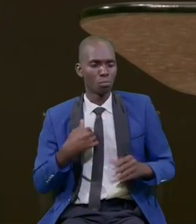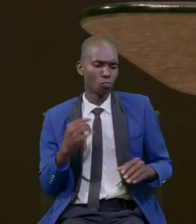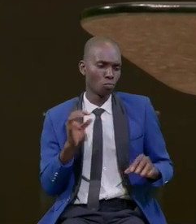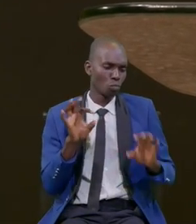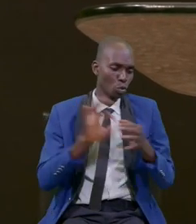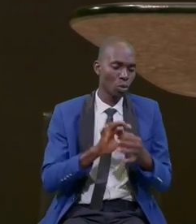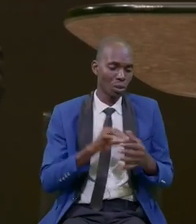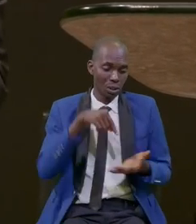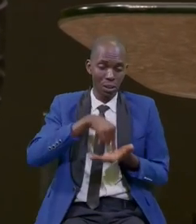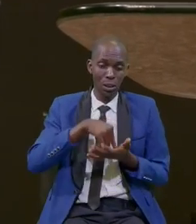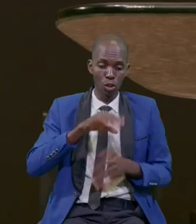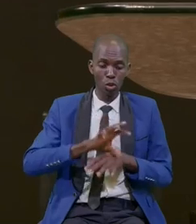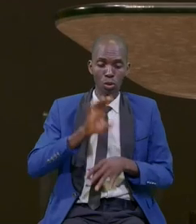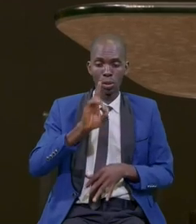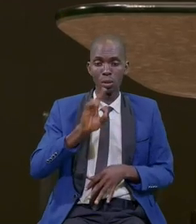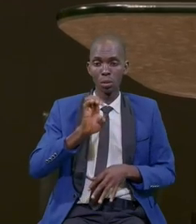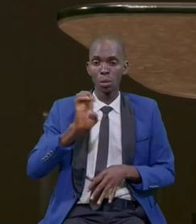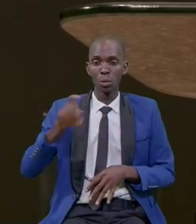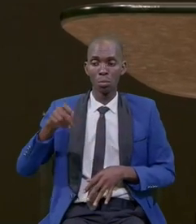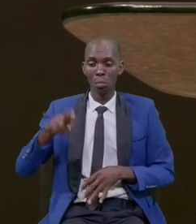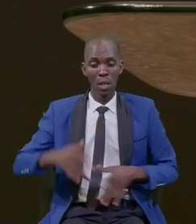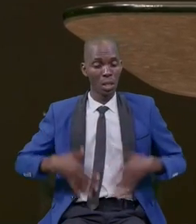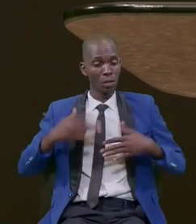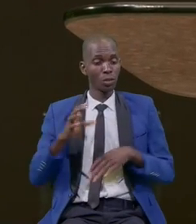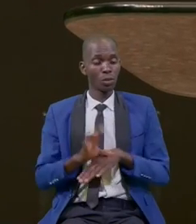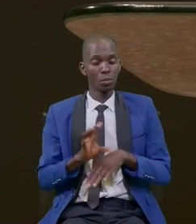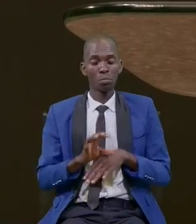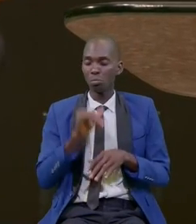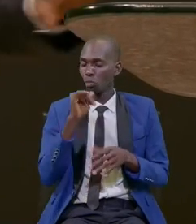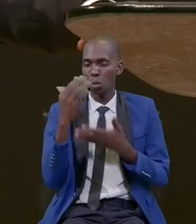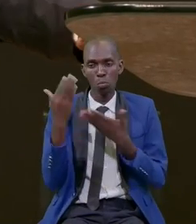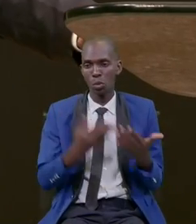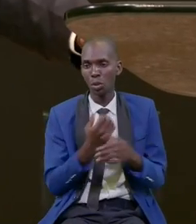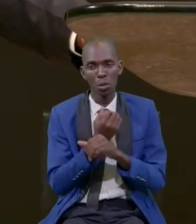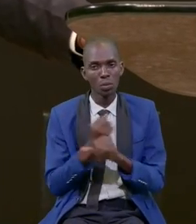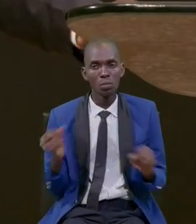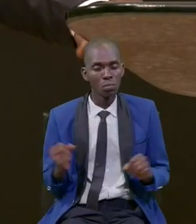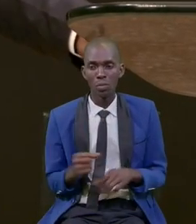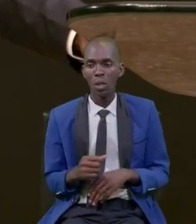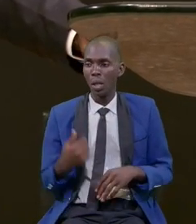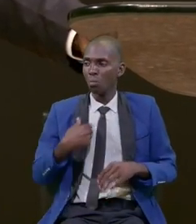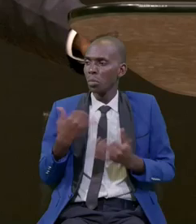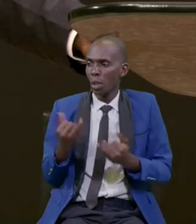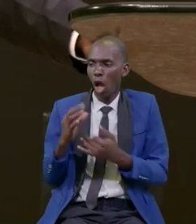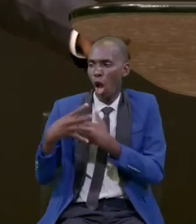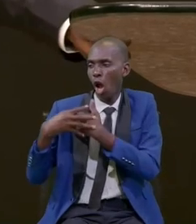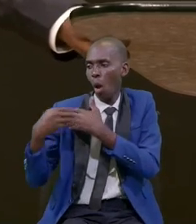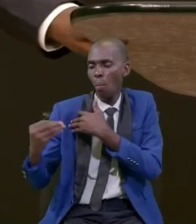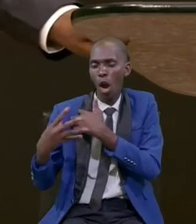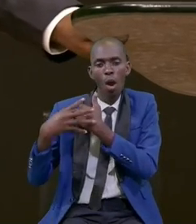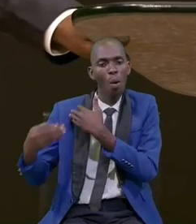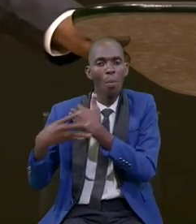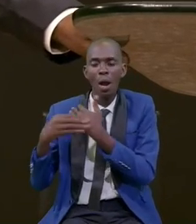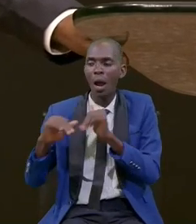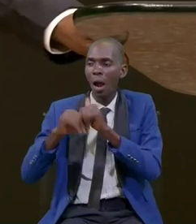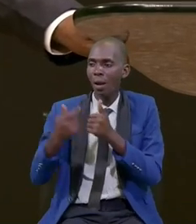salut là-bas. Apprendre comment on s'habille, comment on parle, et puis faire et